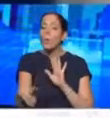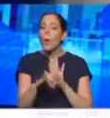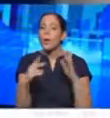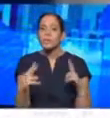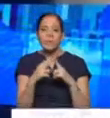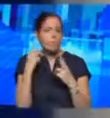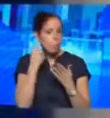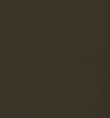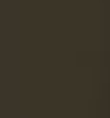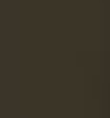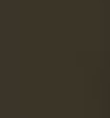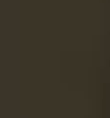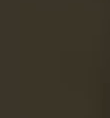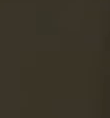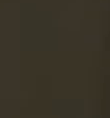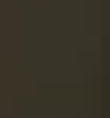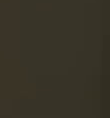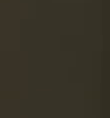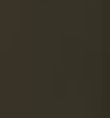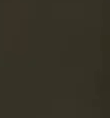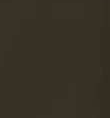בואו נשמע. אם אני יכול